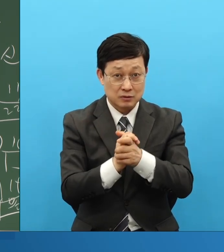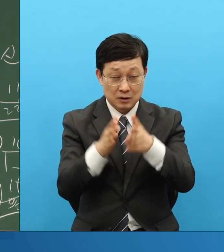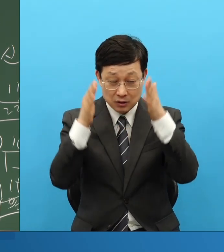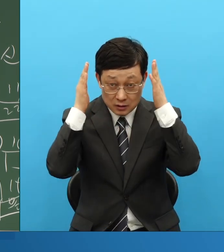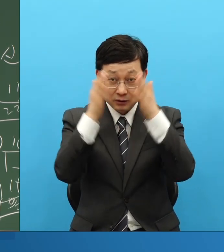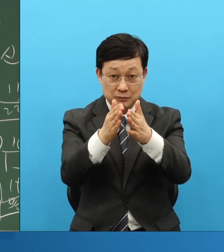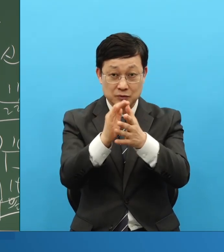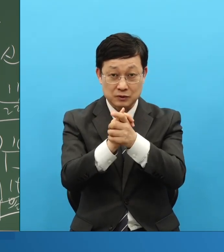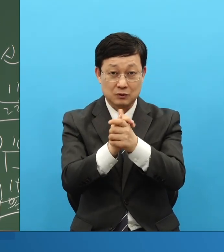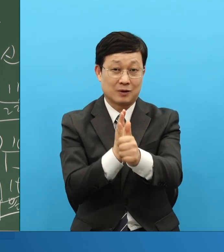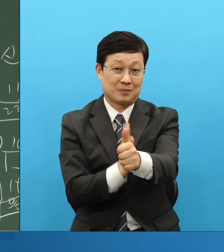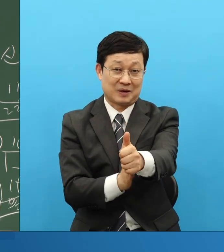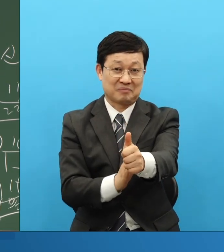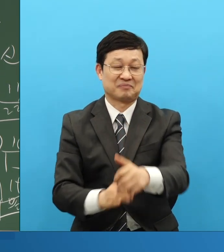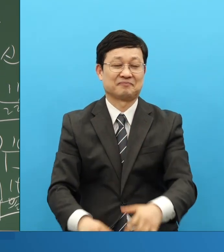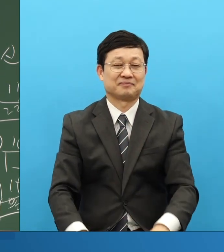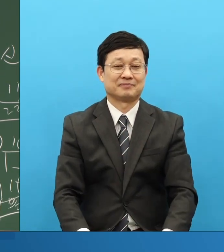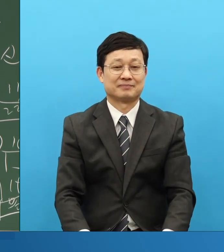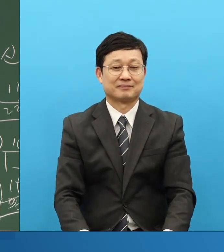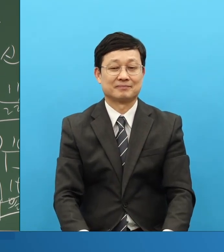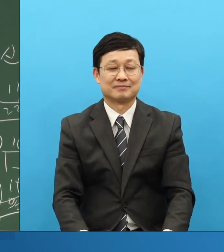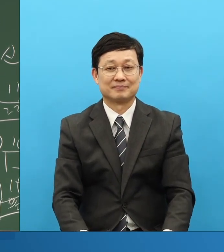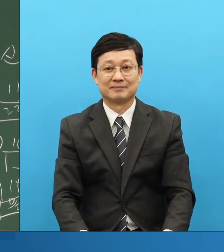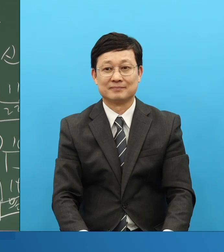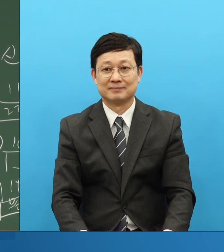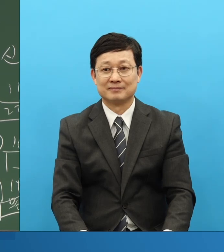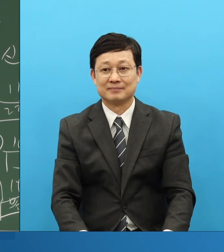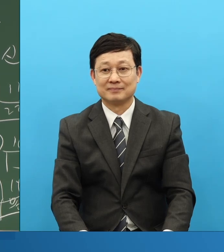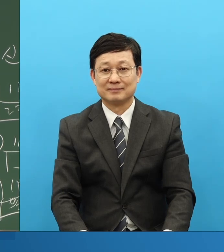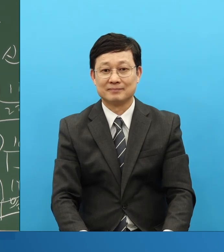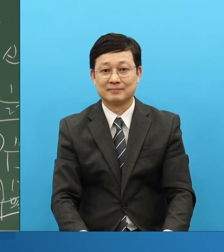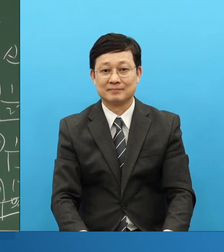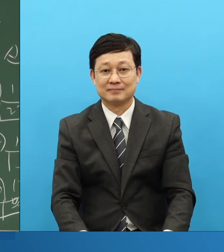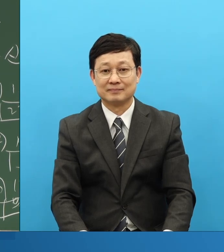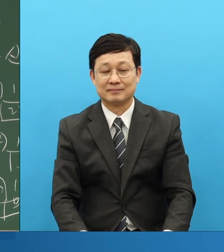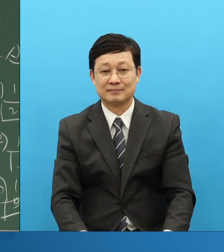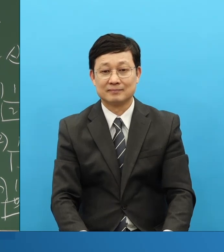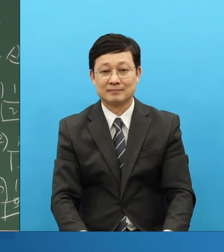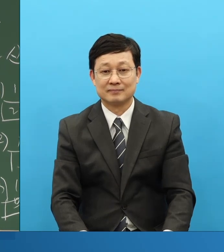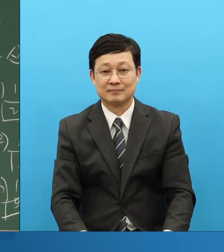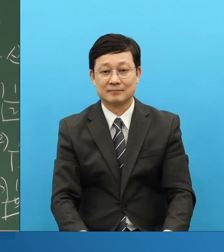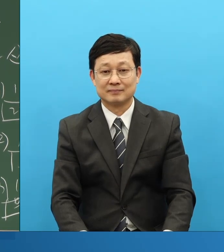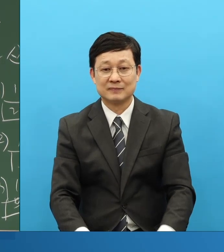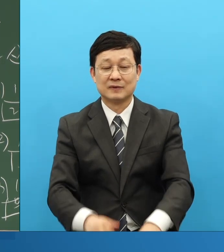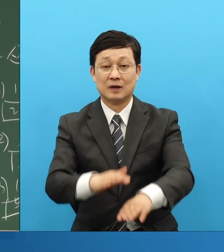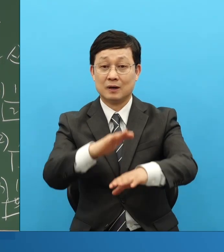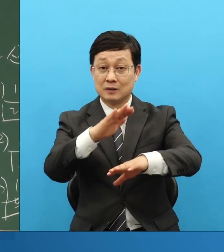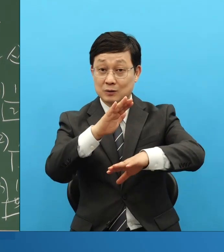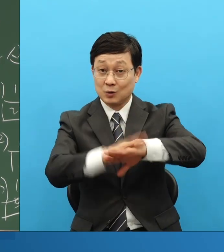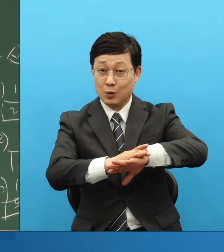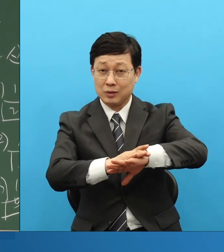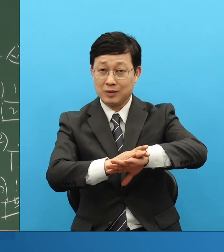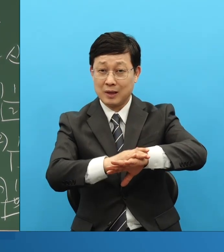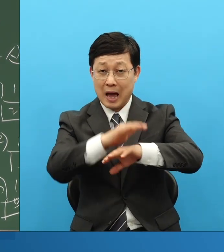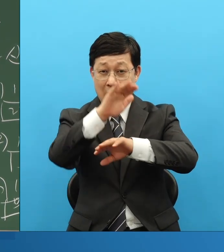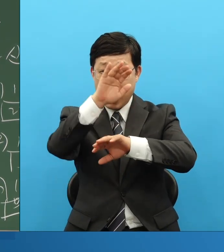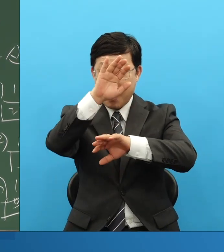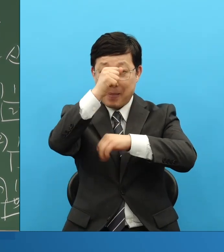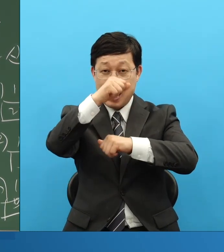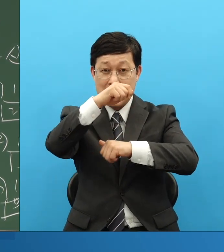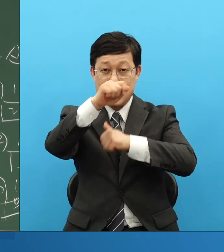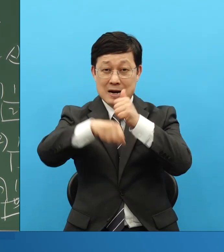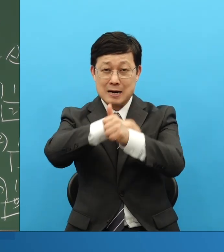bound. 해라니까. And so really concentrate in prayer. 손발이 결박돼 버리면요 아무것도 못해. If your hands and feet are bound, you can't do